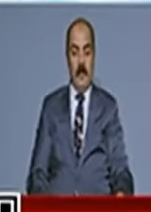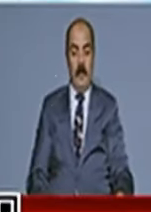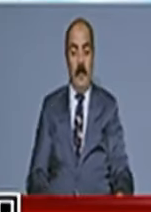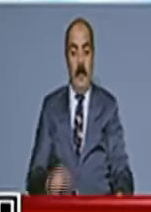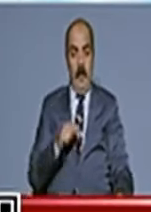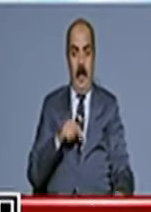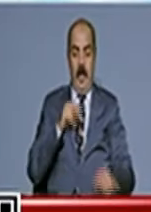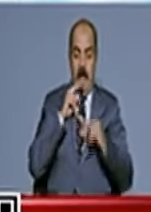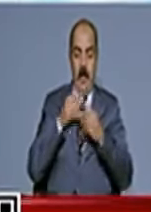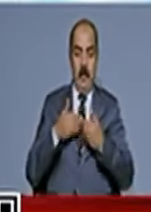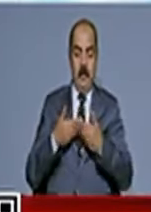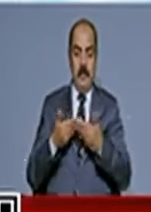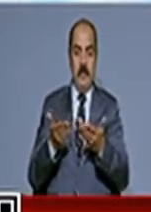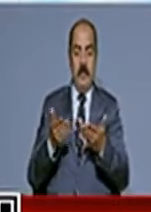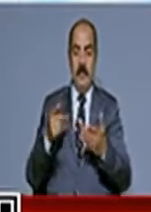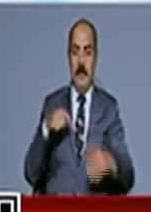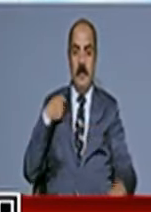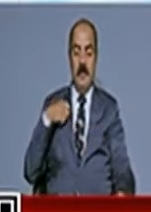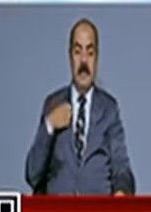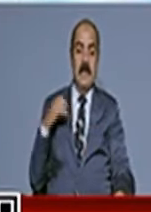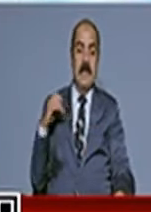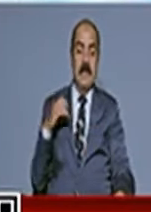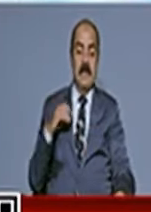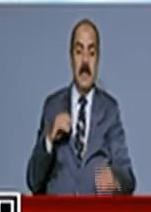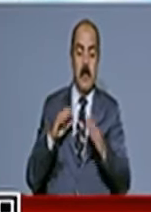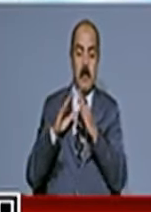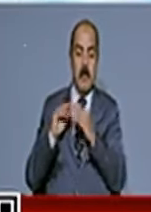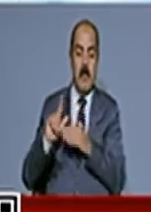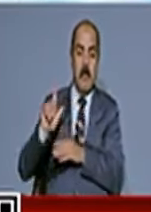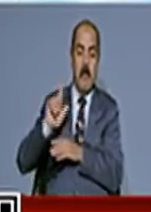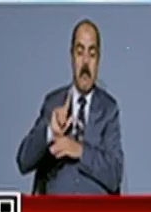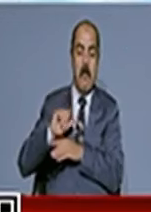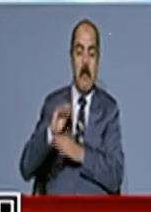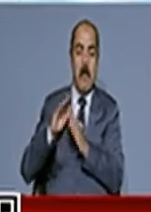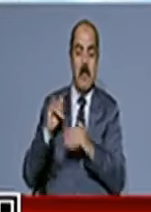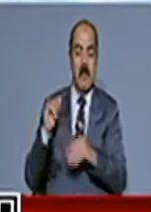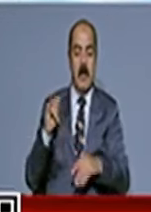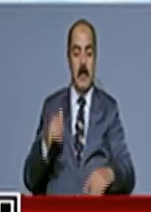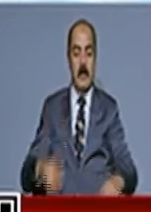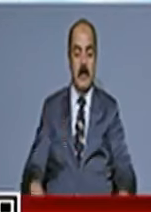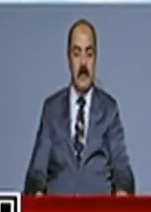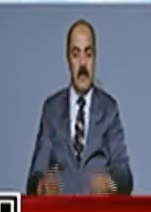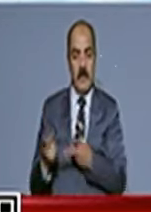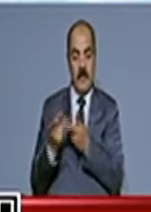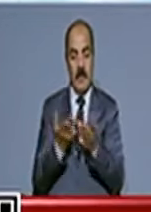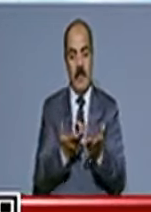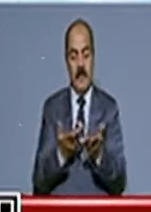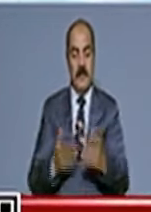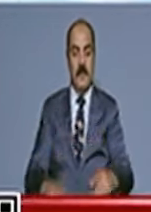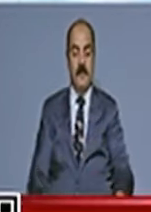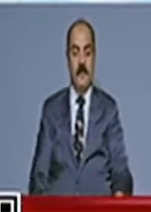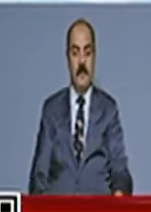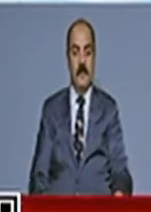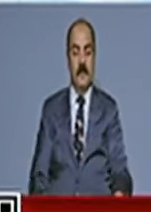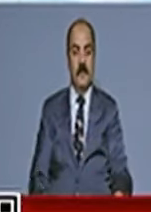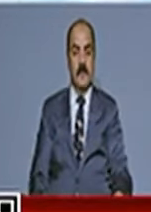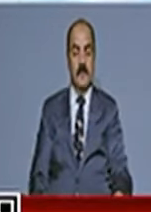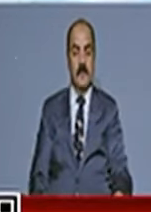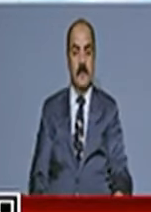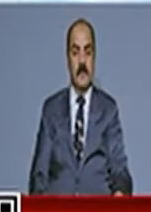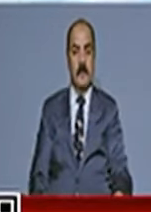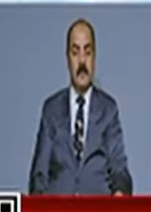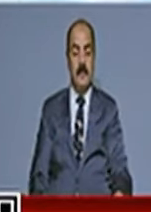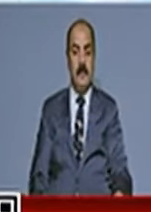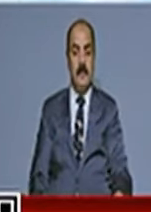والآن كلمة فخامة الرئيس عبد الفتاح السيسي رئيس جمهورية مصر العربية، فليتفضل فخامته.